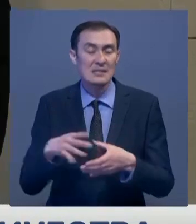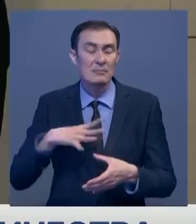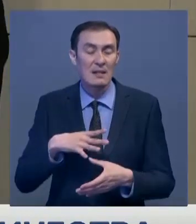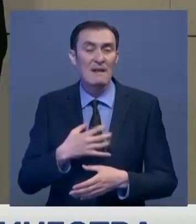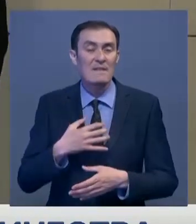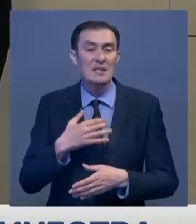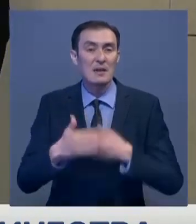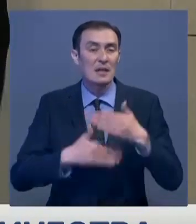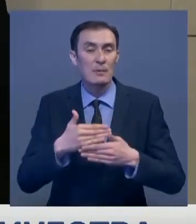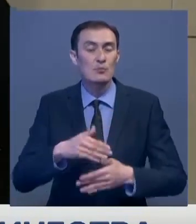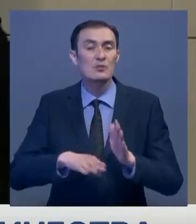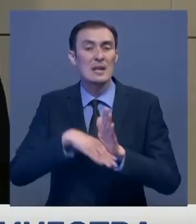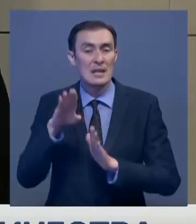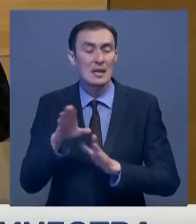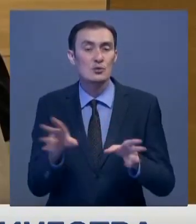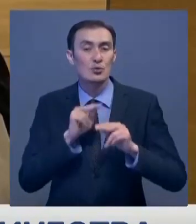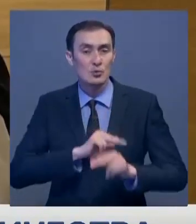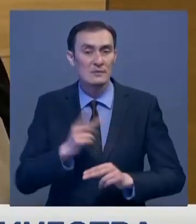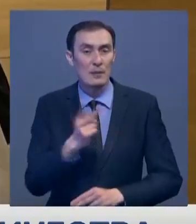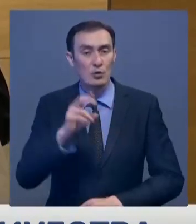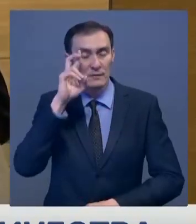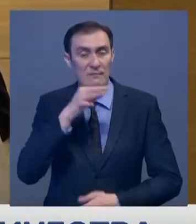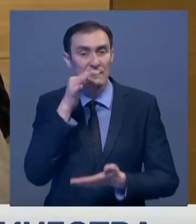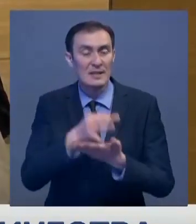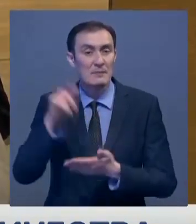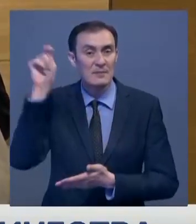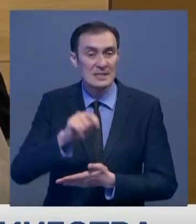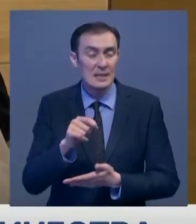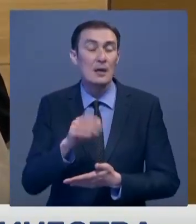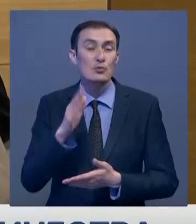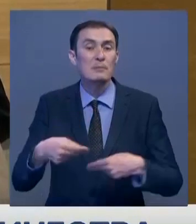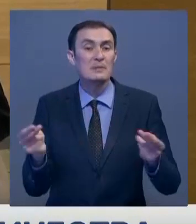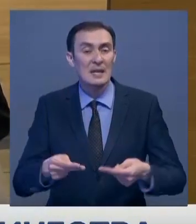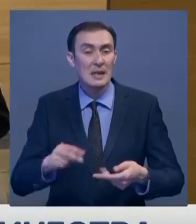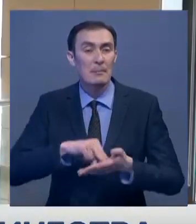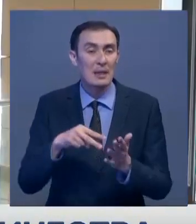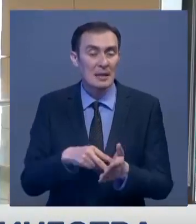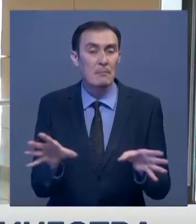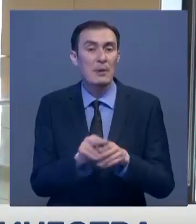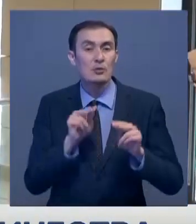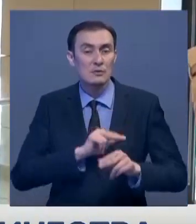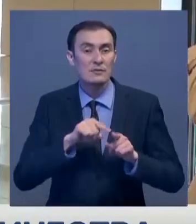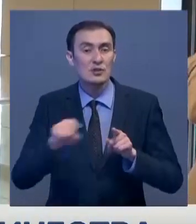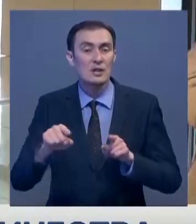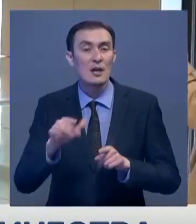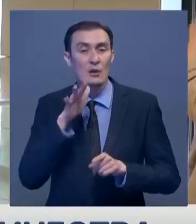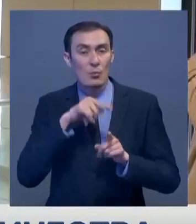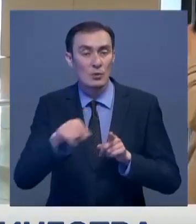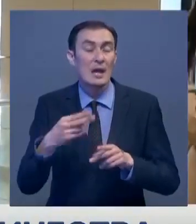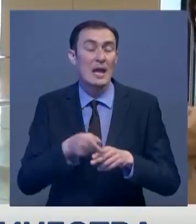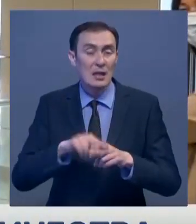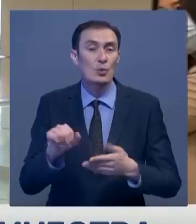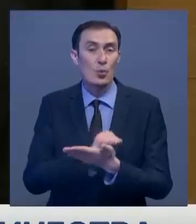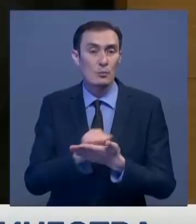этапом усиления сотрудничества двух стран. Во время ответного визита планируется подписание дорожной карты партнерства на ближайшие годы.